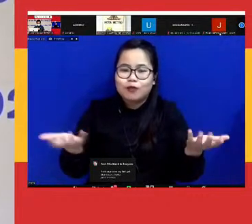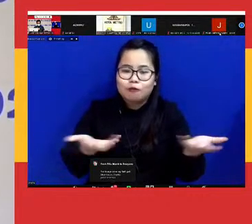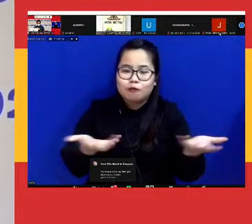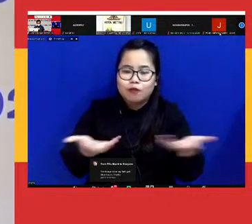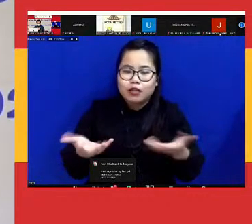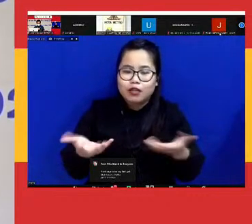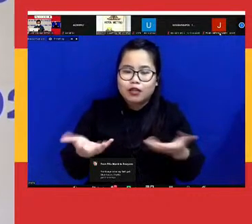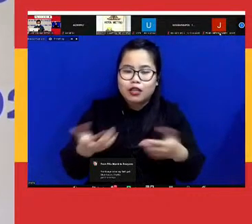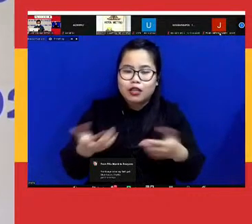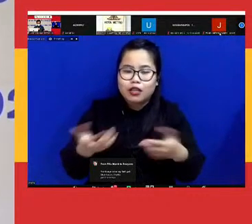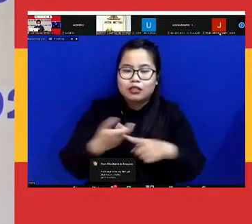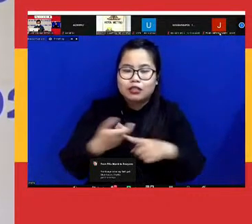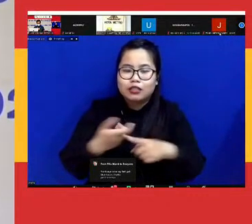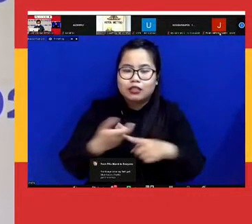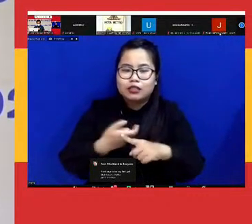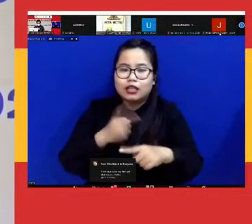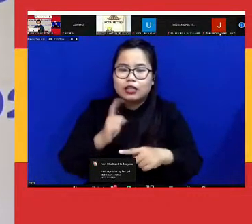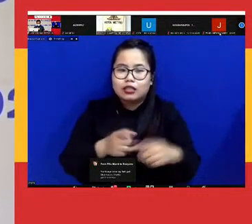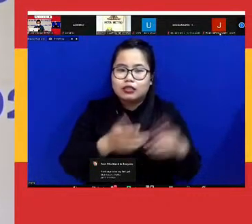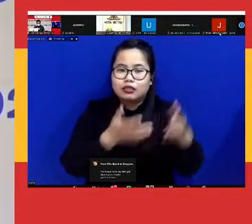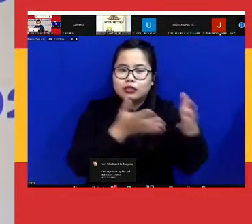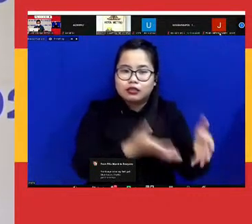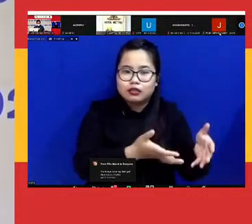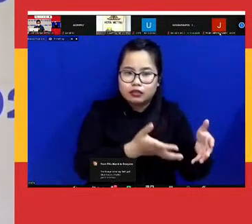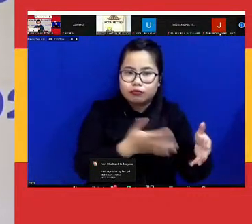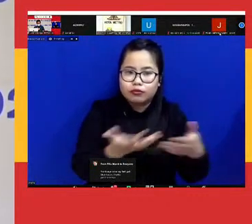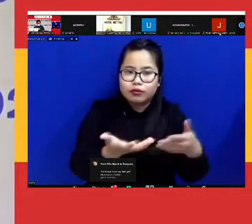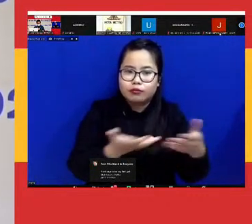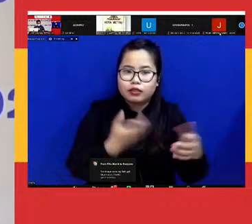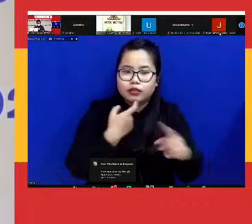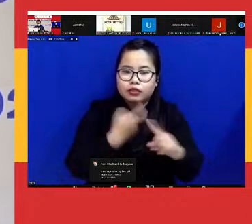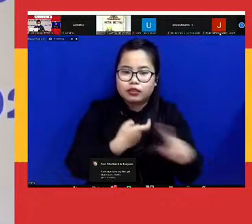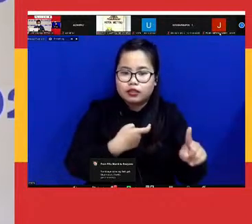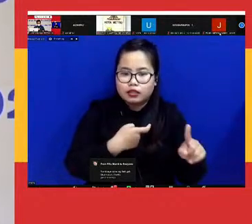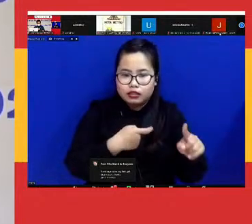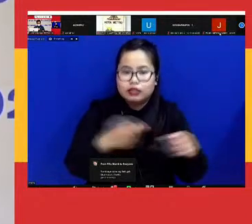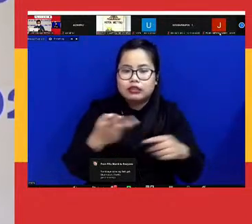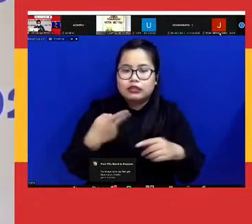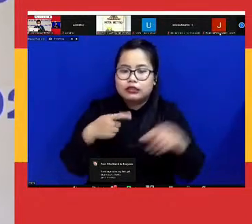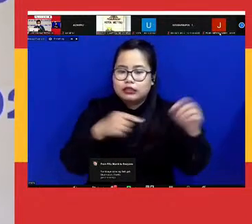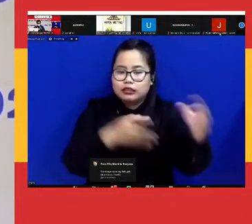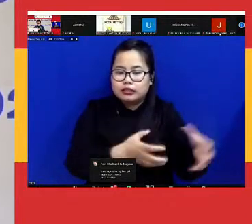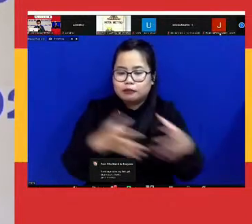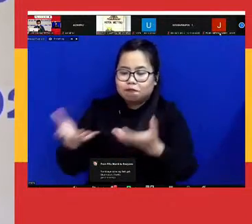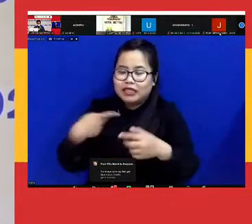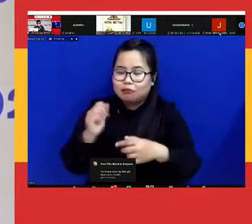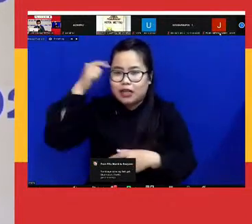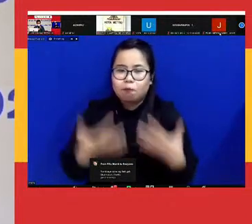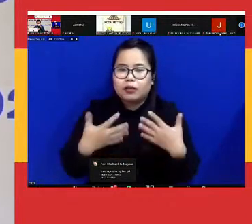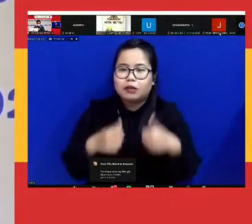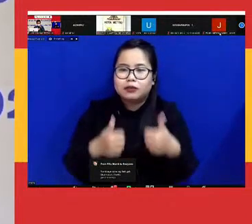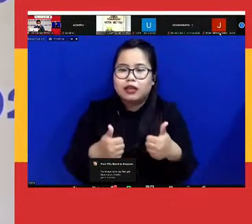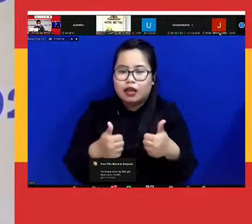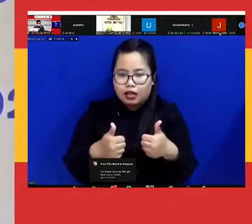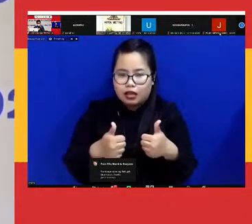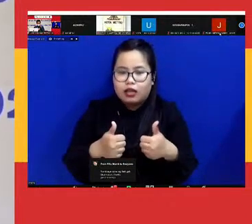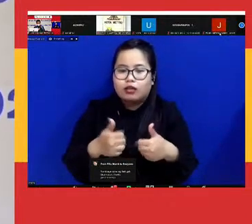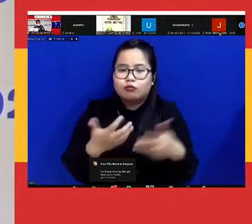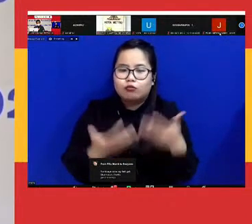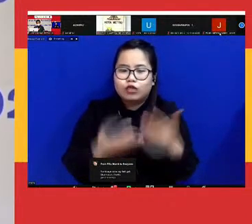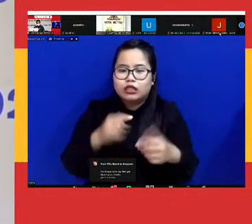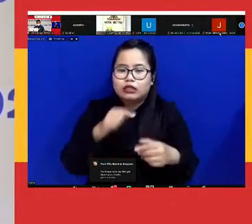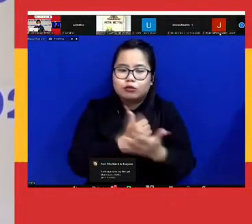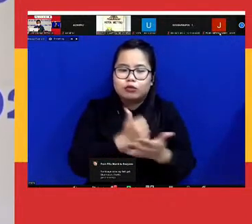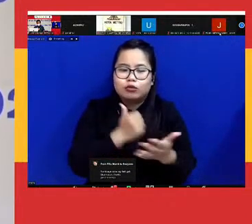right holders. Kita sama-sama belajar bagaimana duty bearers harusnya